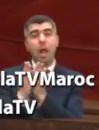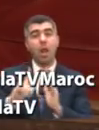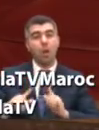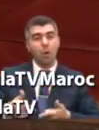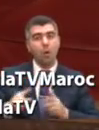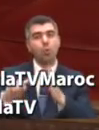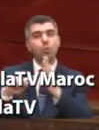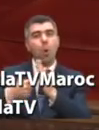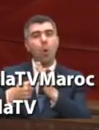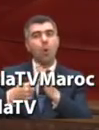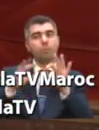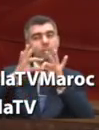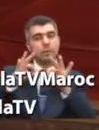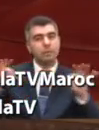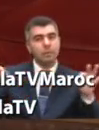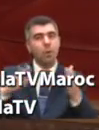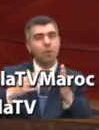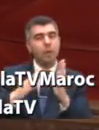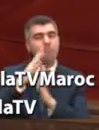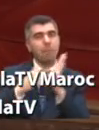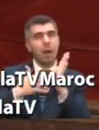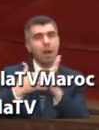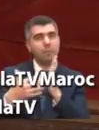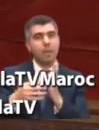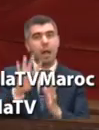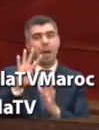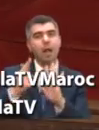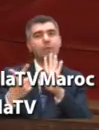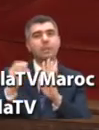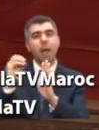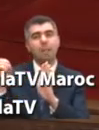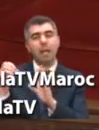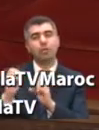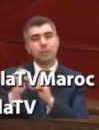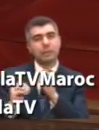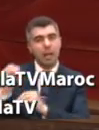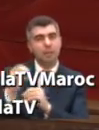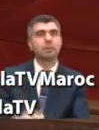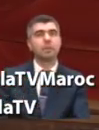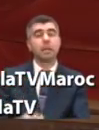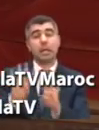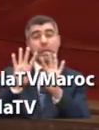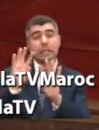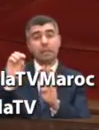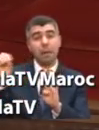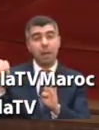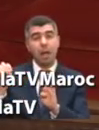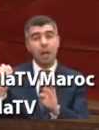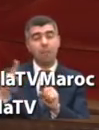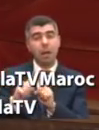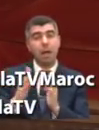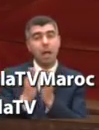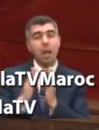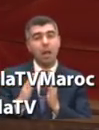حاضية بالكهرباء وكاين برنامج بما فيها البرنامج الجديد ب 4700. أكثر من ذلك 800 مركز صحي، أضيف إلى ذلك